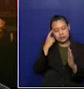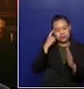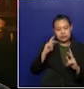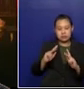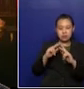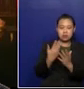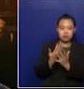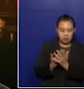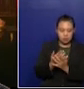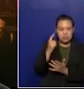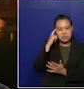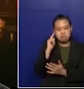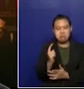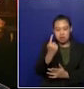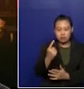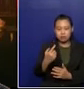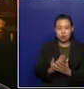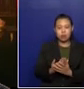ๆนะฮะบอกจ่ายคนละครึ่ง